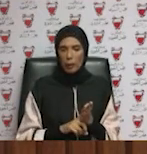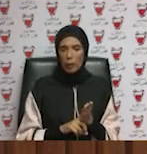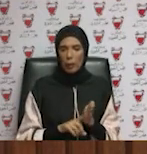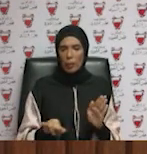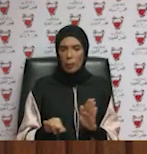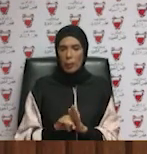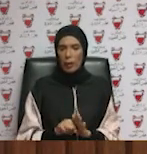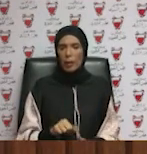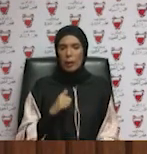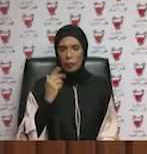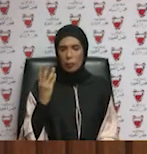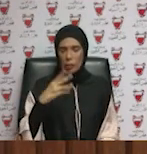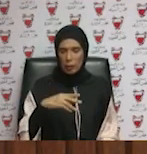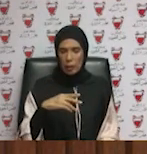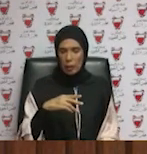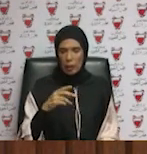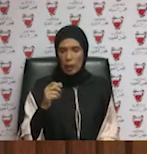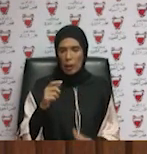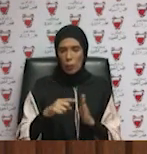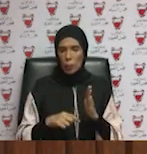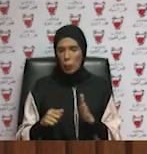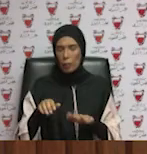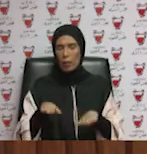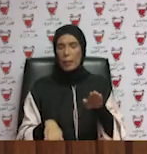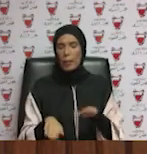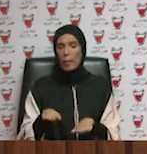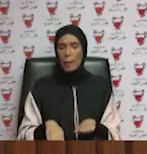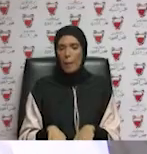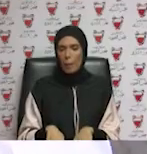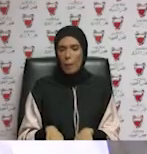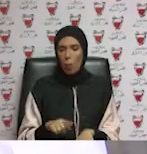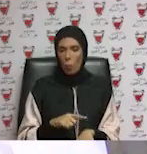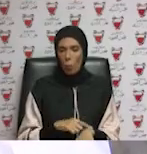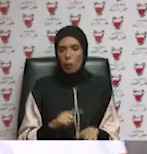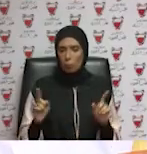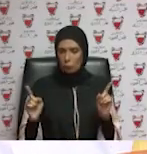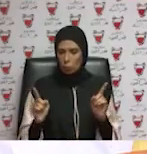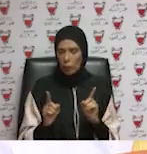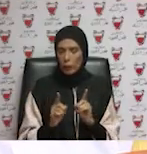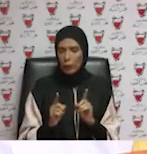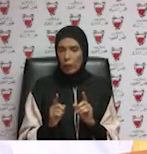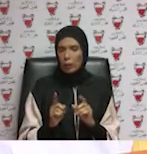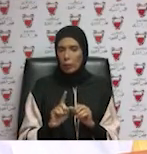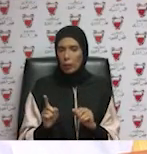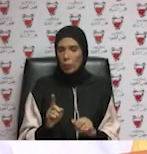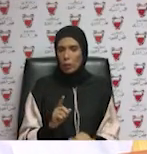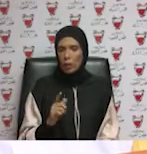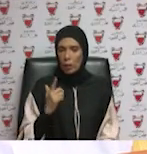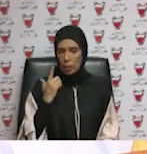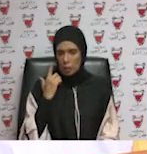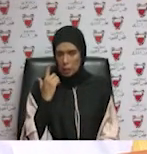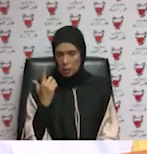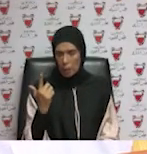هو 49 من قانون الميزانية أن في خلال فترة معينة التي هي لا تزيد عن 7 شهور بين